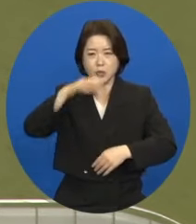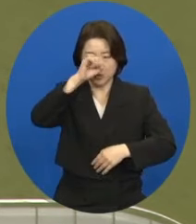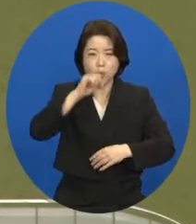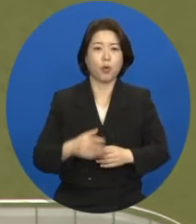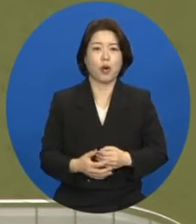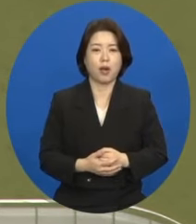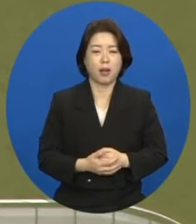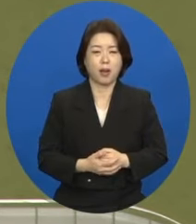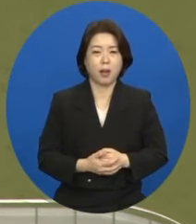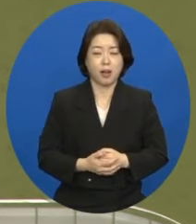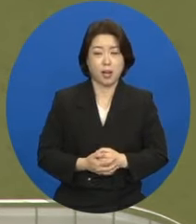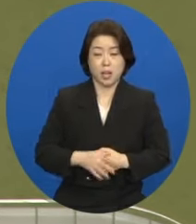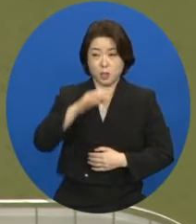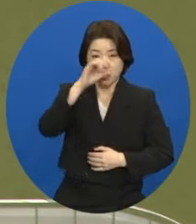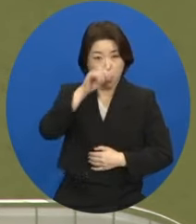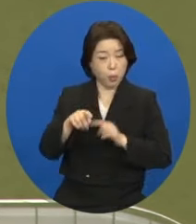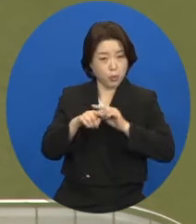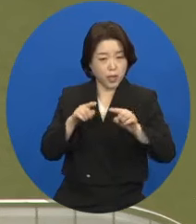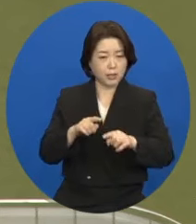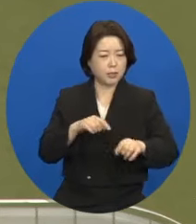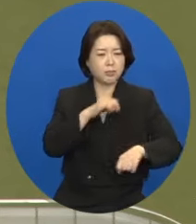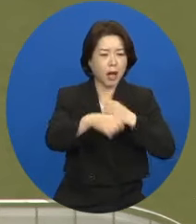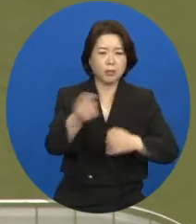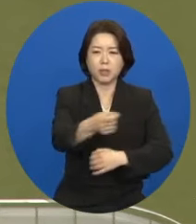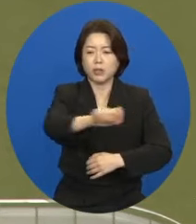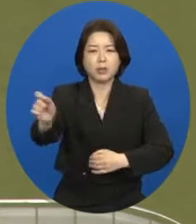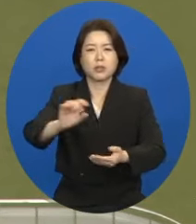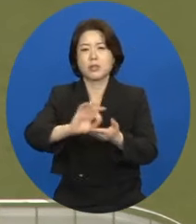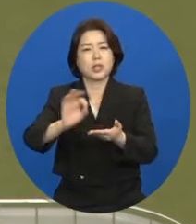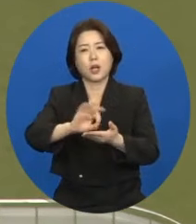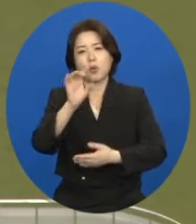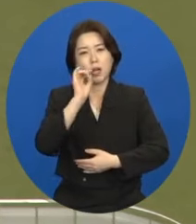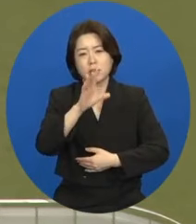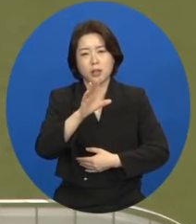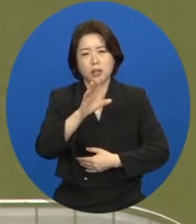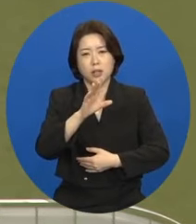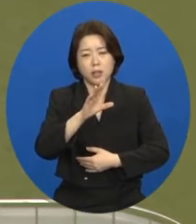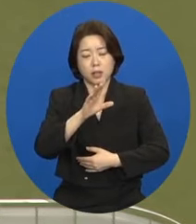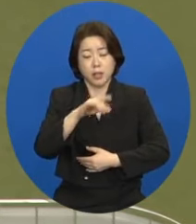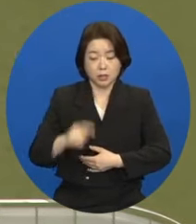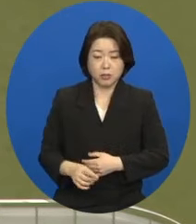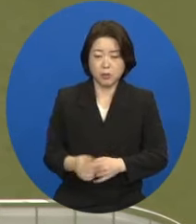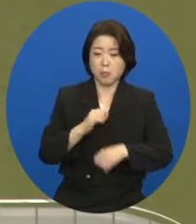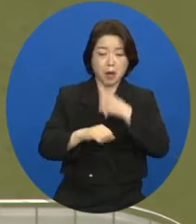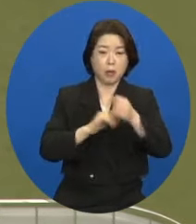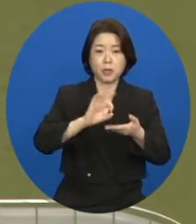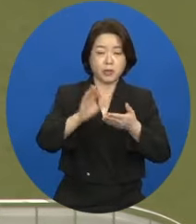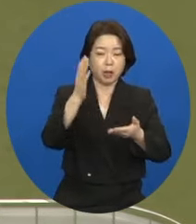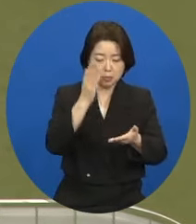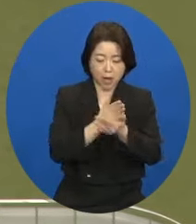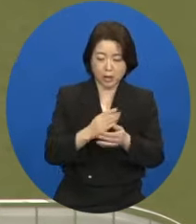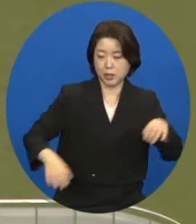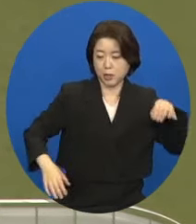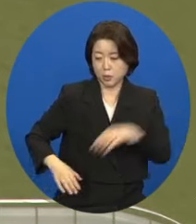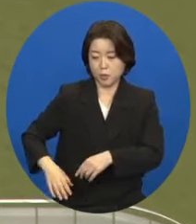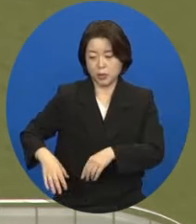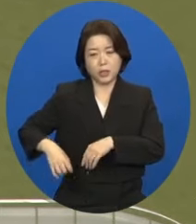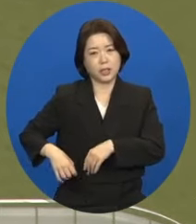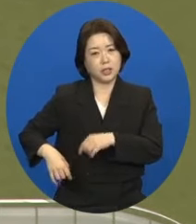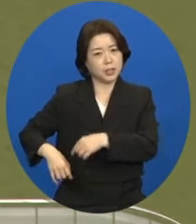안 되거든요. 그래서 아무거나 베지 않도록 잡아주는 칼집이 중요해요. 칼은 실력이라면